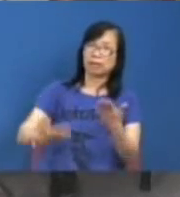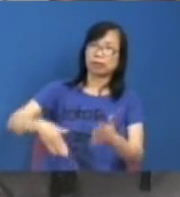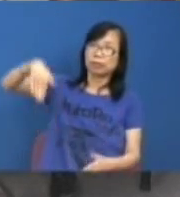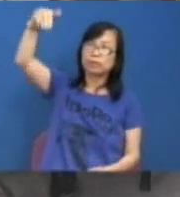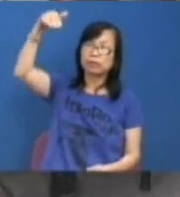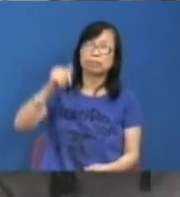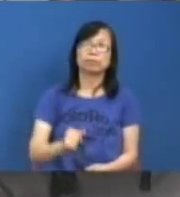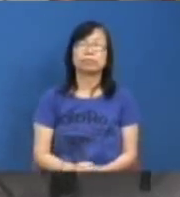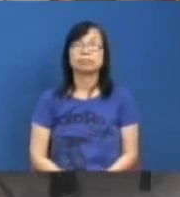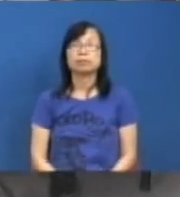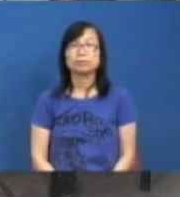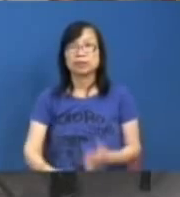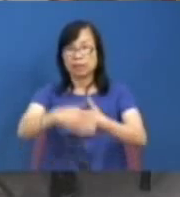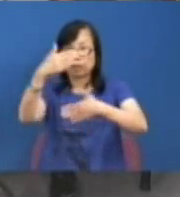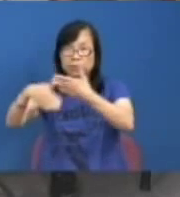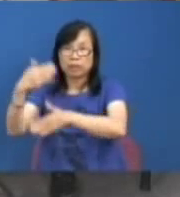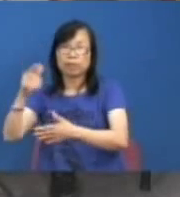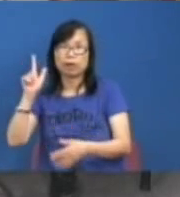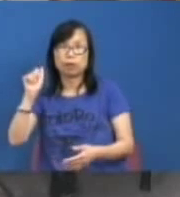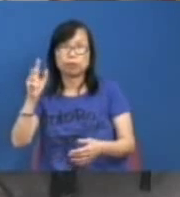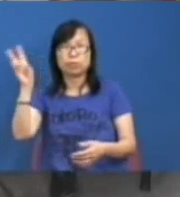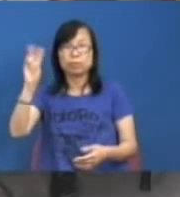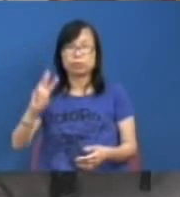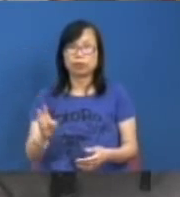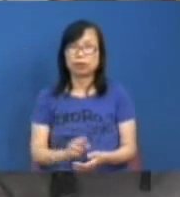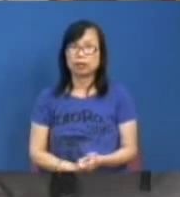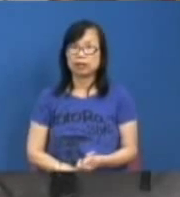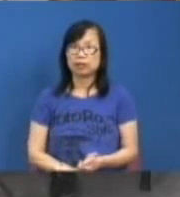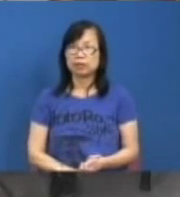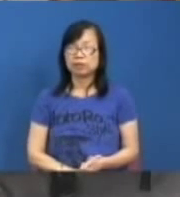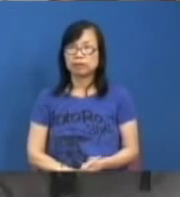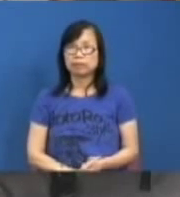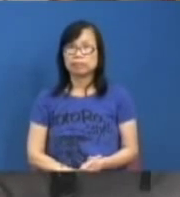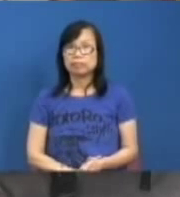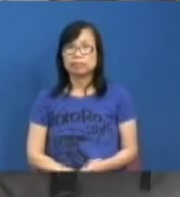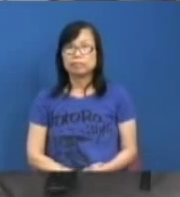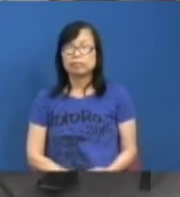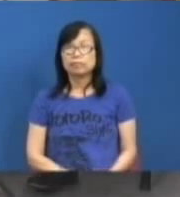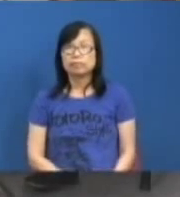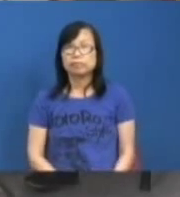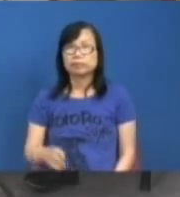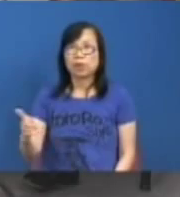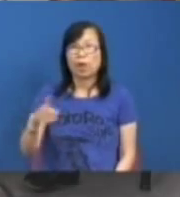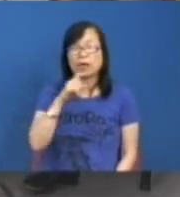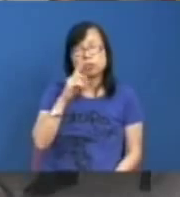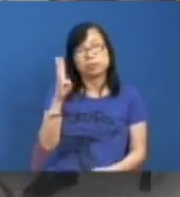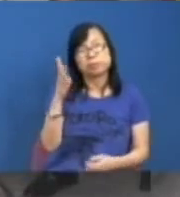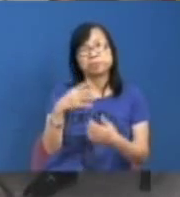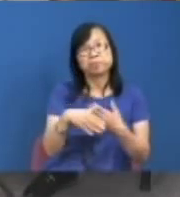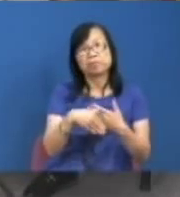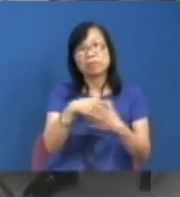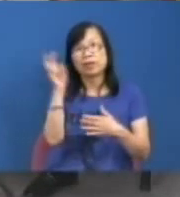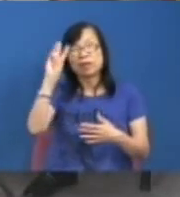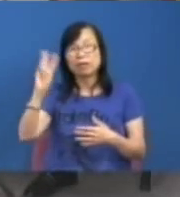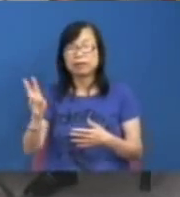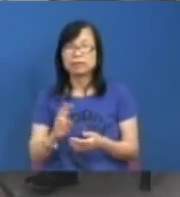去唱呢個污水收集循環再用， 但喺樓宇上咧，其實仲有第二種第四種水要用嘅。呢、這個可能